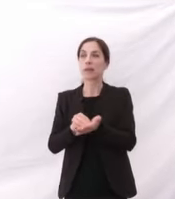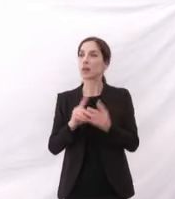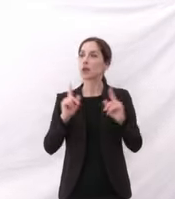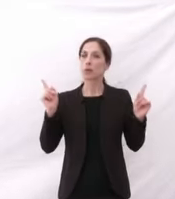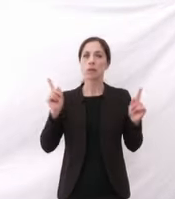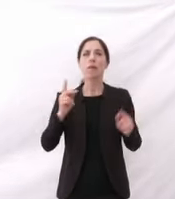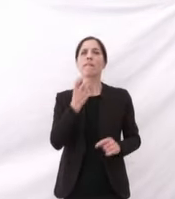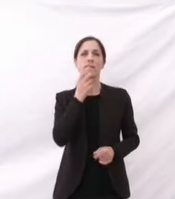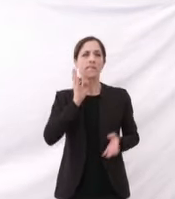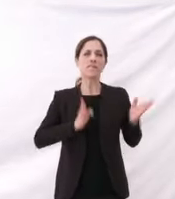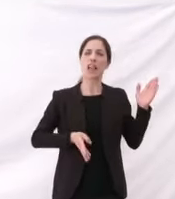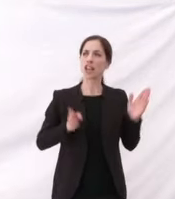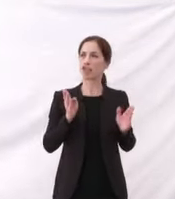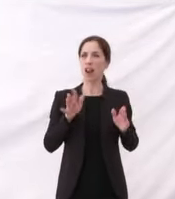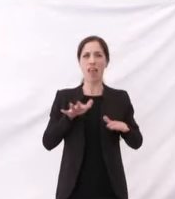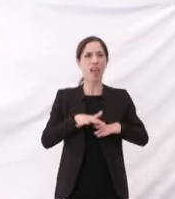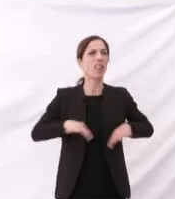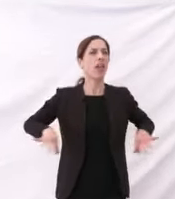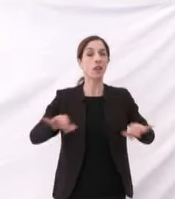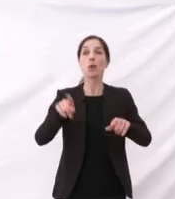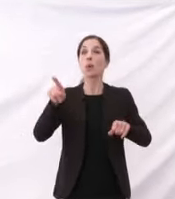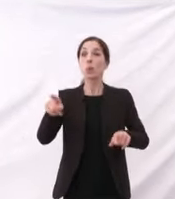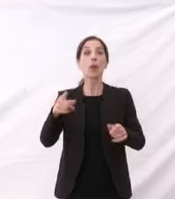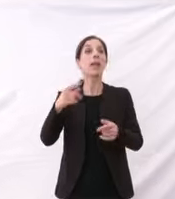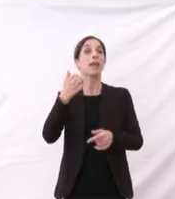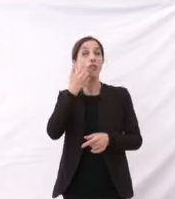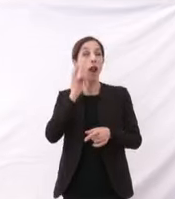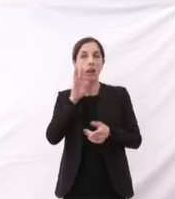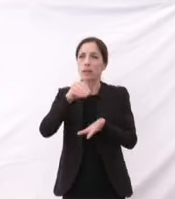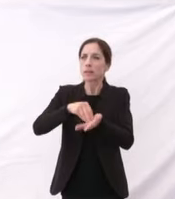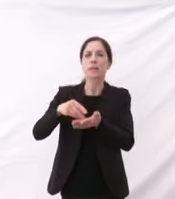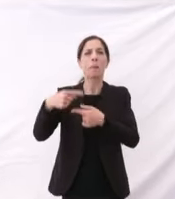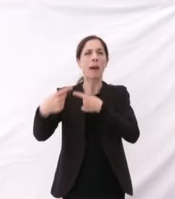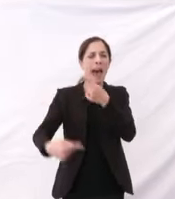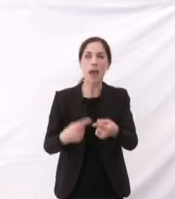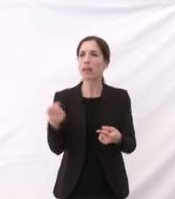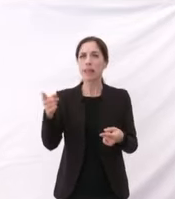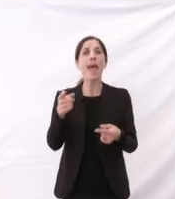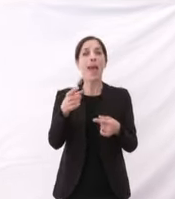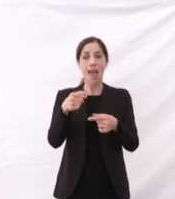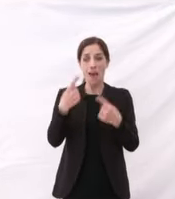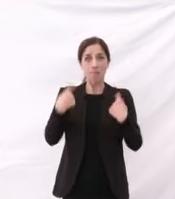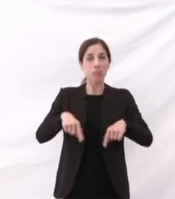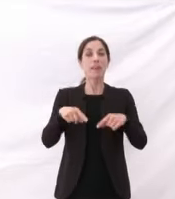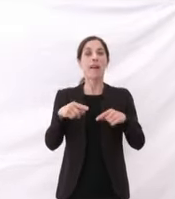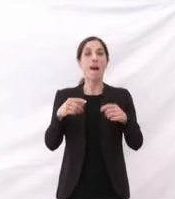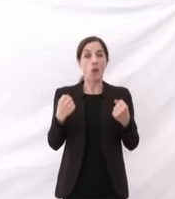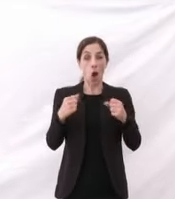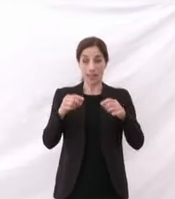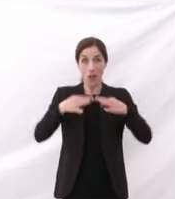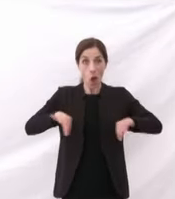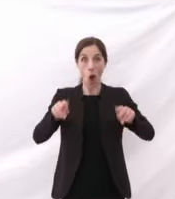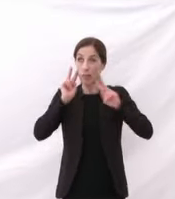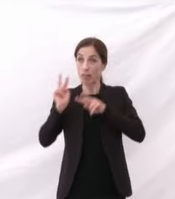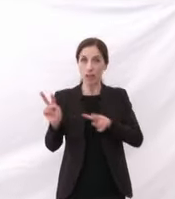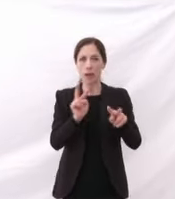vigili locali che hanno perso la vita, che hanno perso la vita.